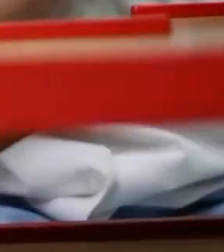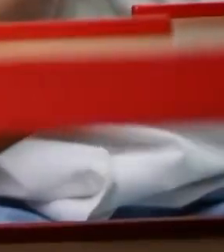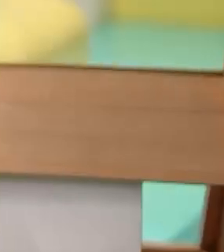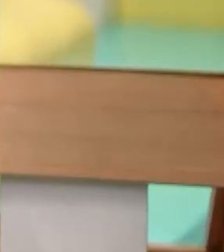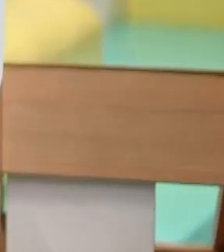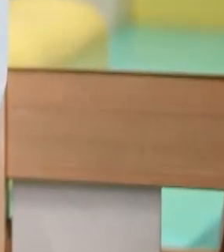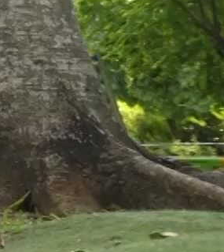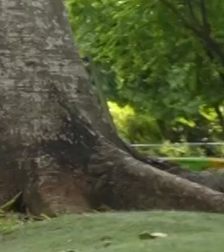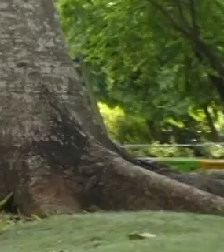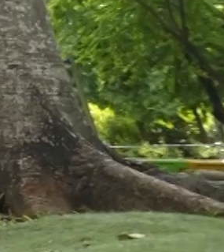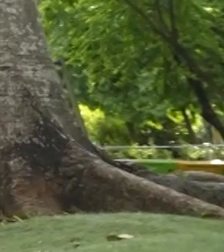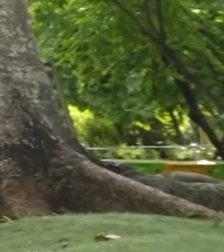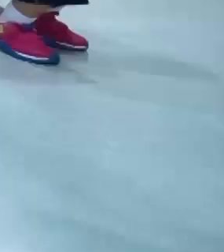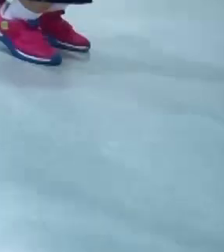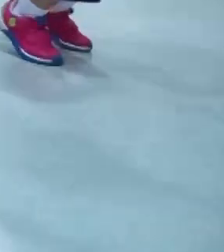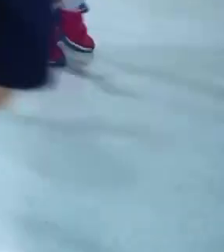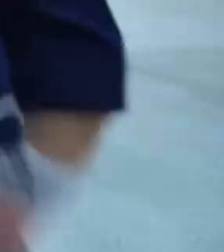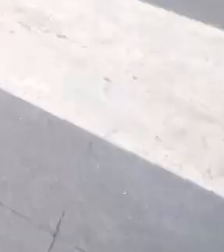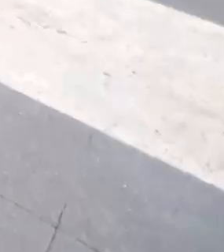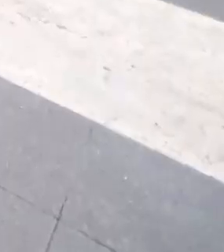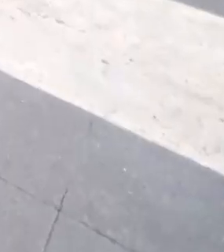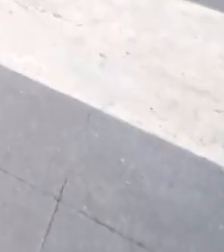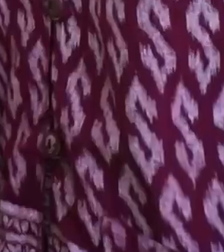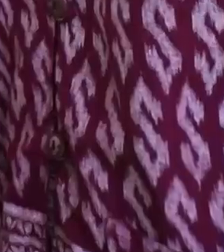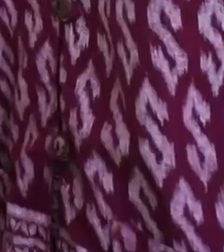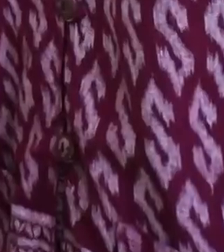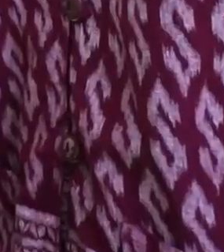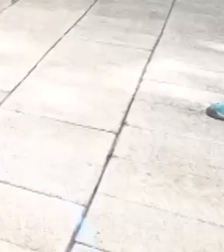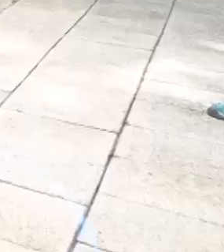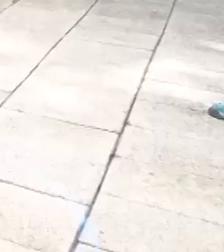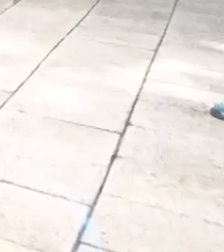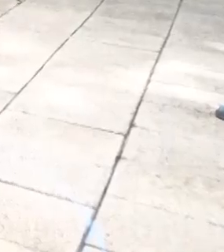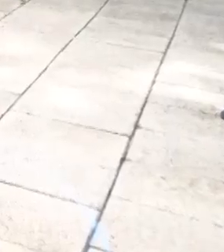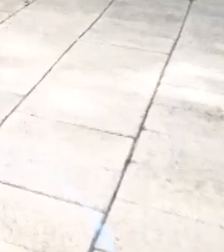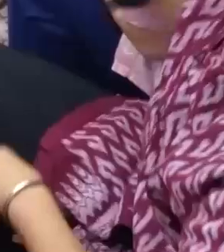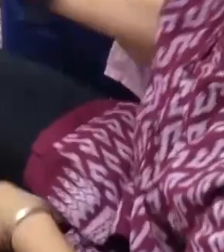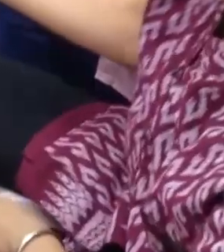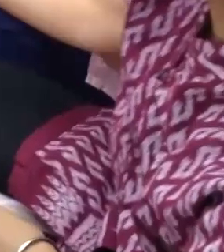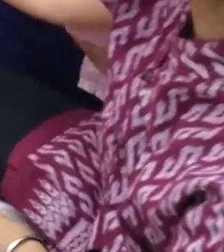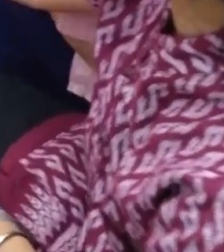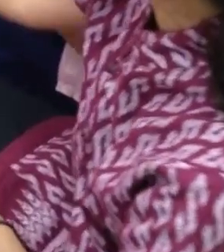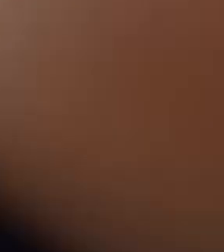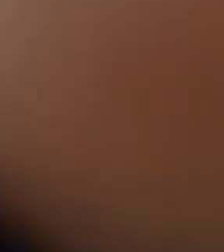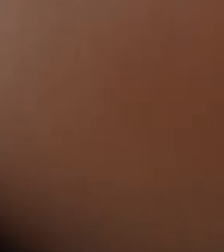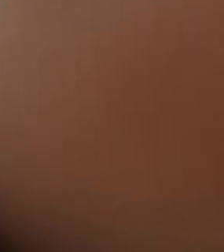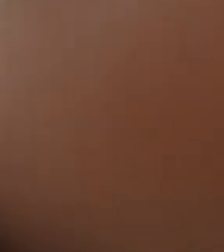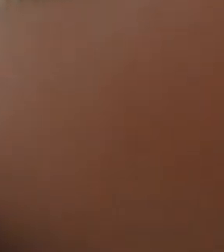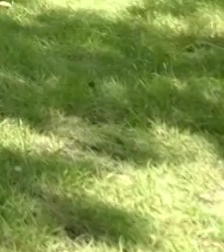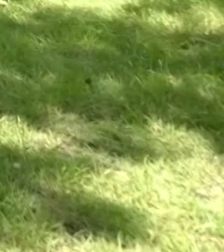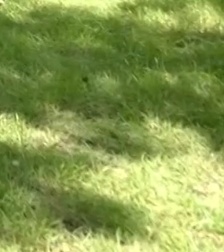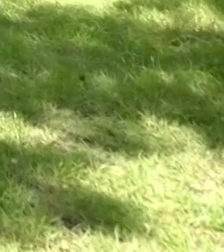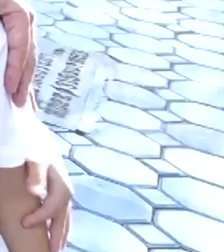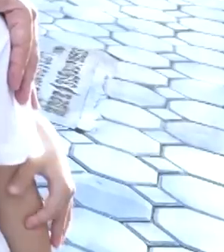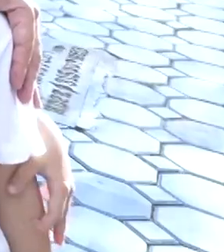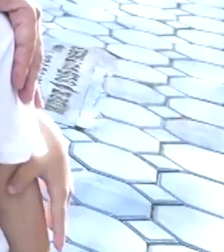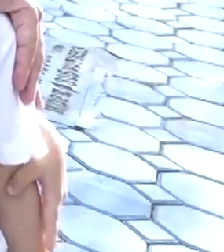ราจึงเป็นมากกว่าครอบครัวเจตนารมณ์อุดมการณ์และแนวปฏิบัติจึงเป็นมากกว่าโลกแห่งจิตวิญญาณที่ทางสถาบัน